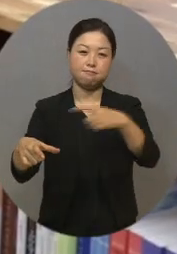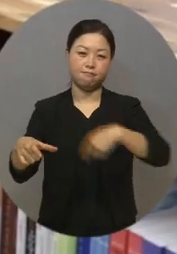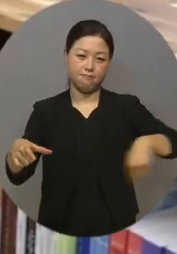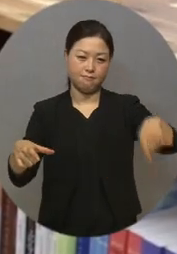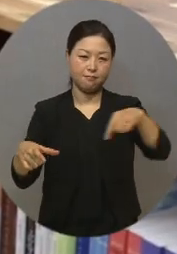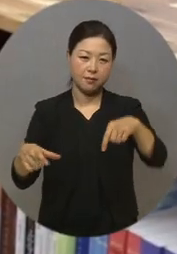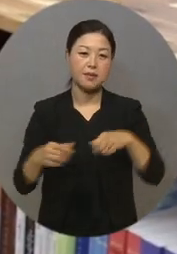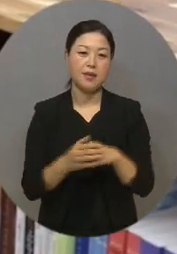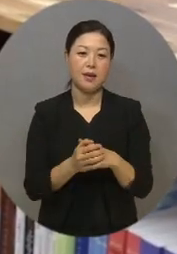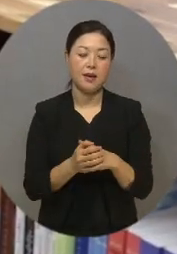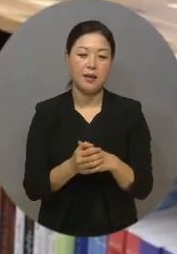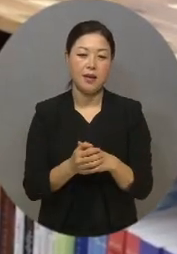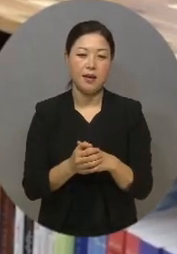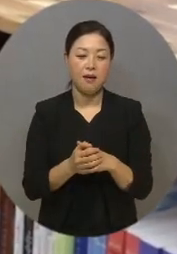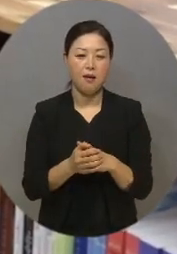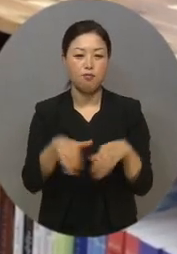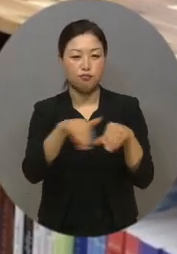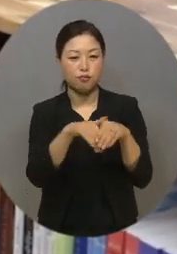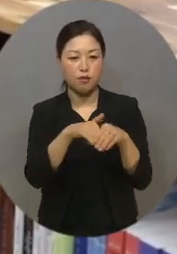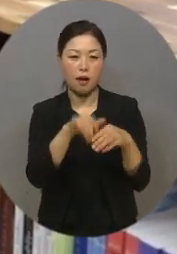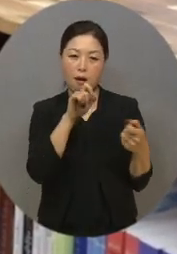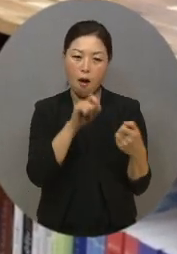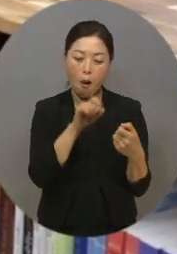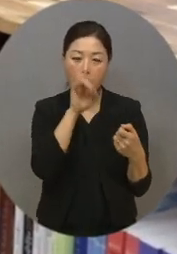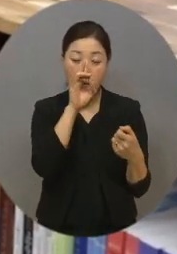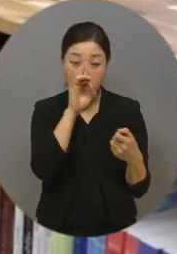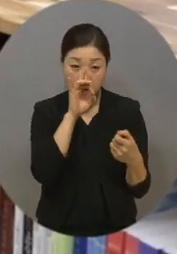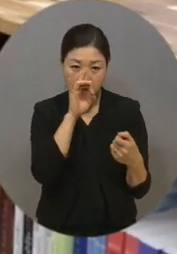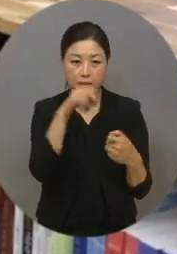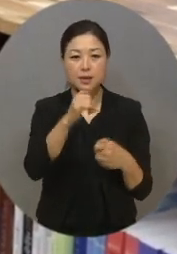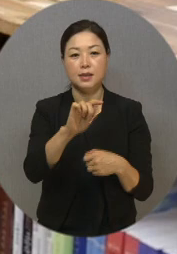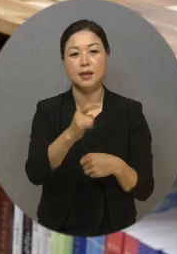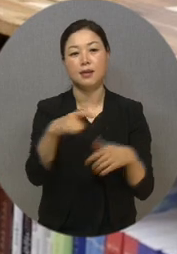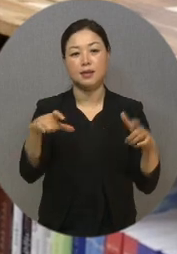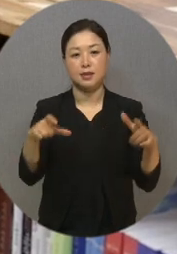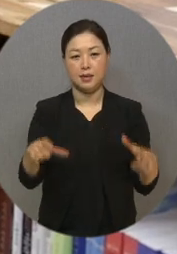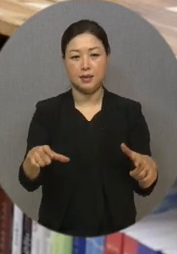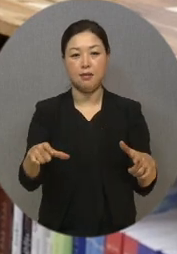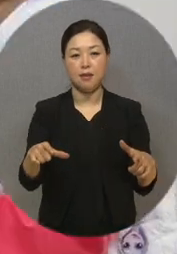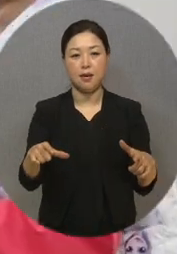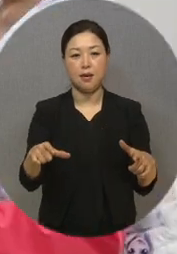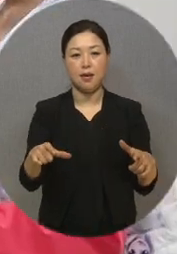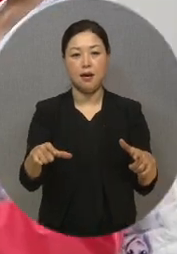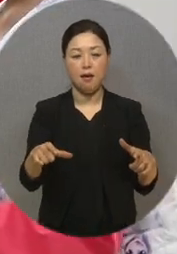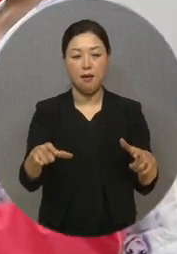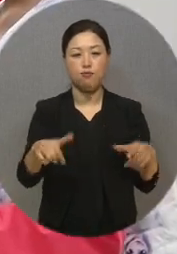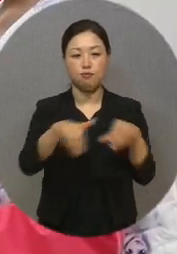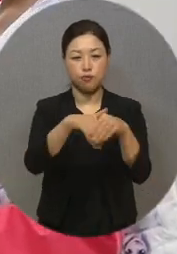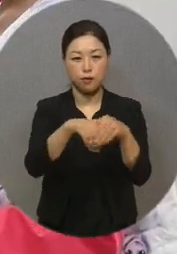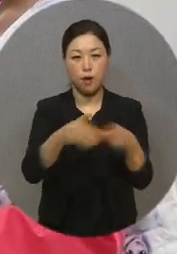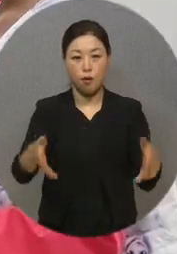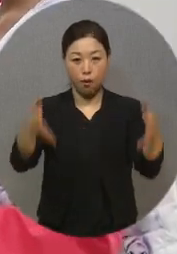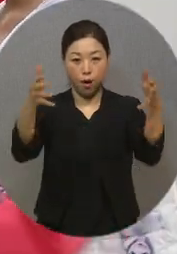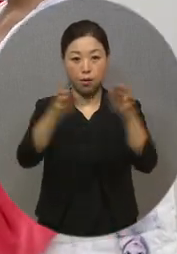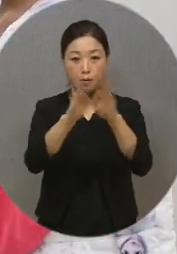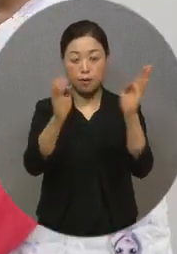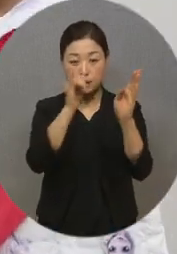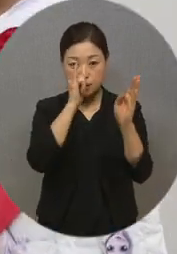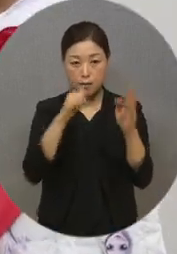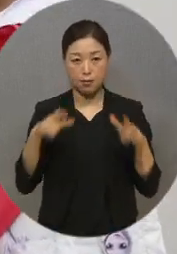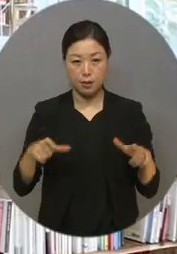주민들의 문화 접근성이 낮았던 신안군에 복합문화 공간의 역할을 할 책방이 문을 열어 주민들이 크게 반기고